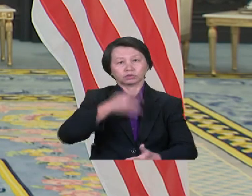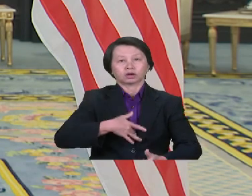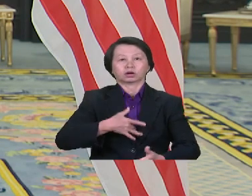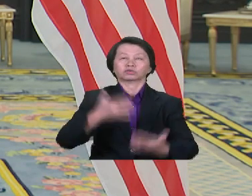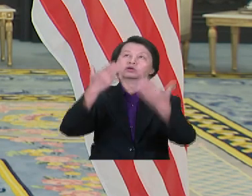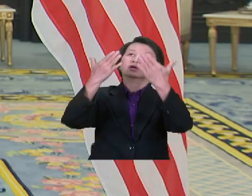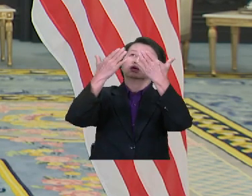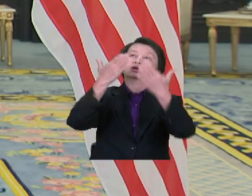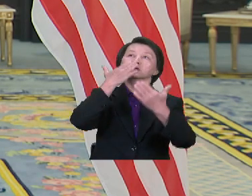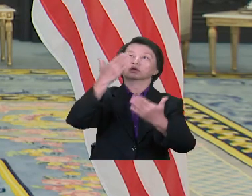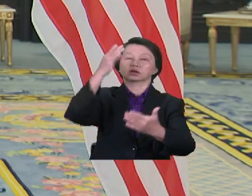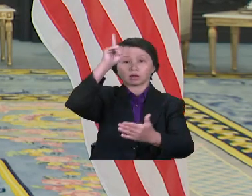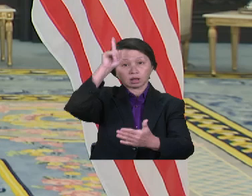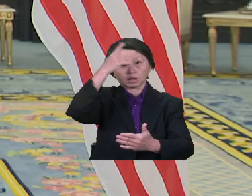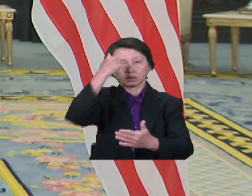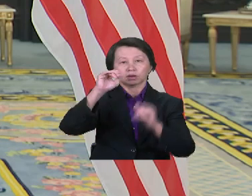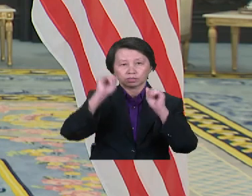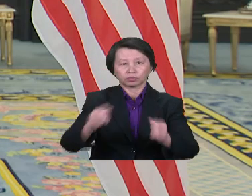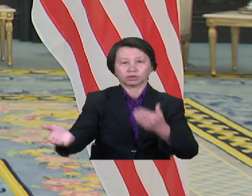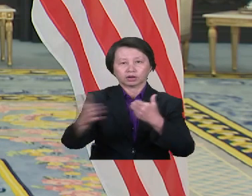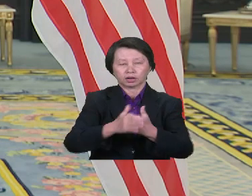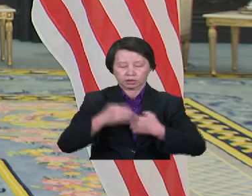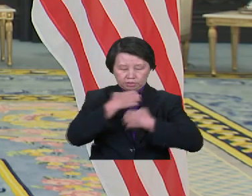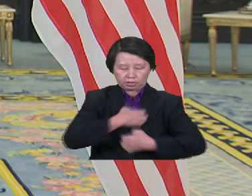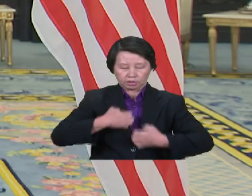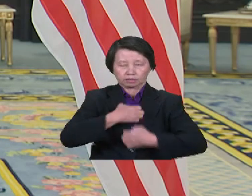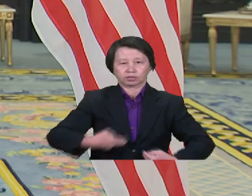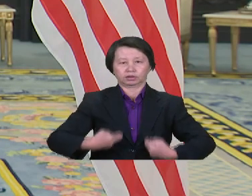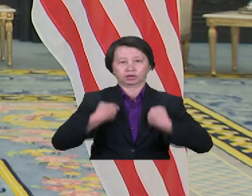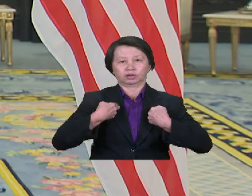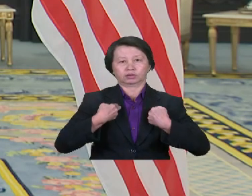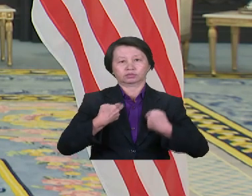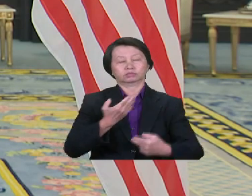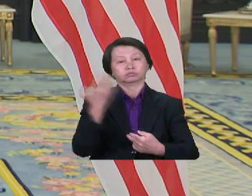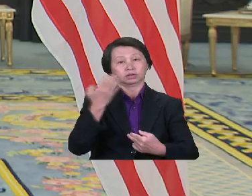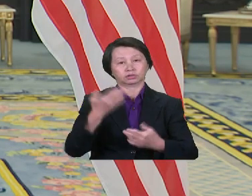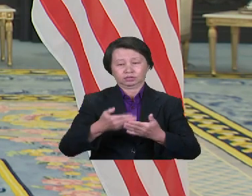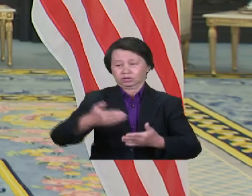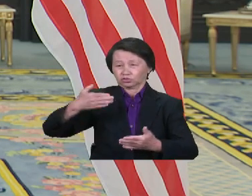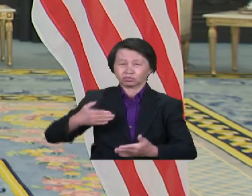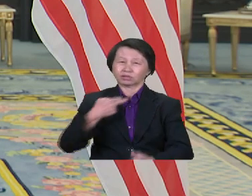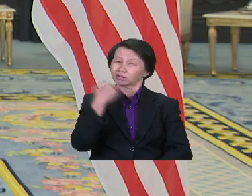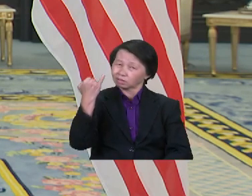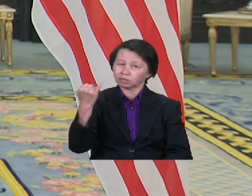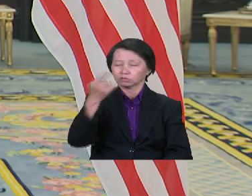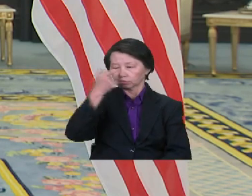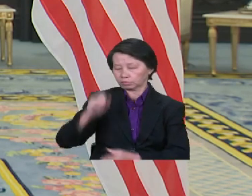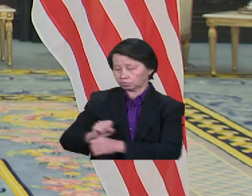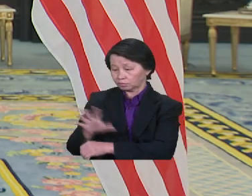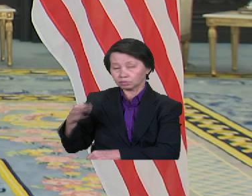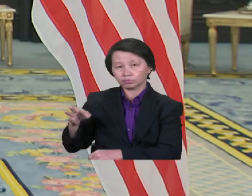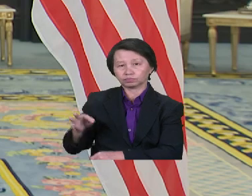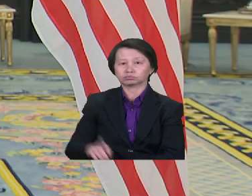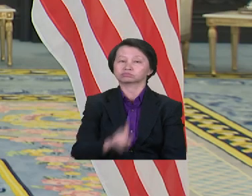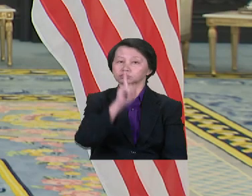syukur kerana telah berupaya kembali menikmati kehidupan seharian yang sebelum ini terjejas akibat pandami